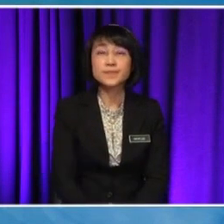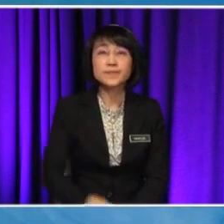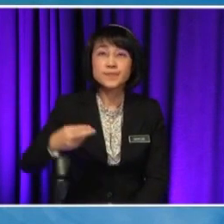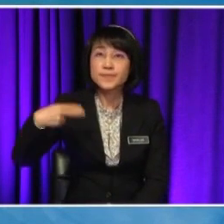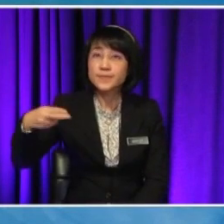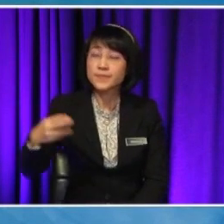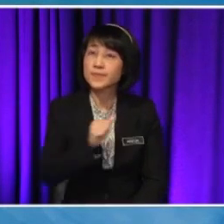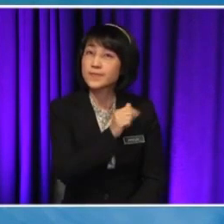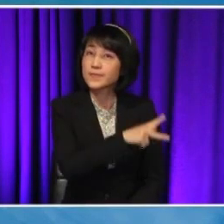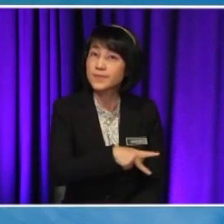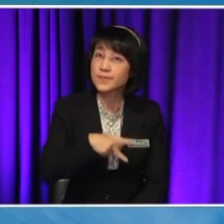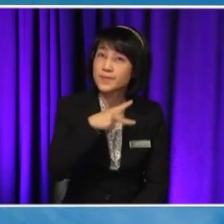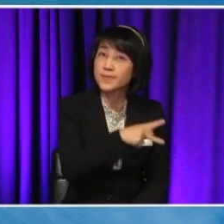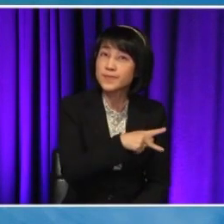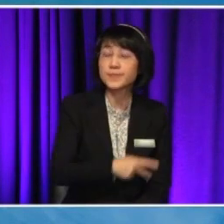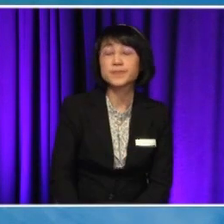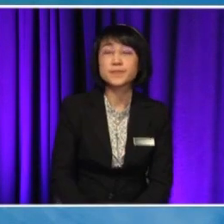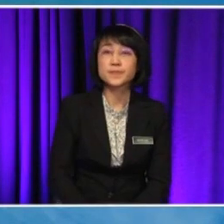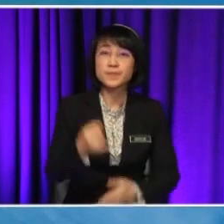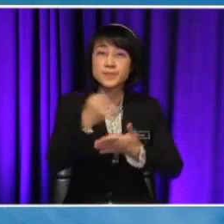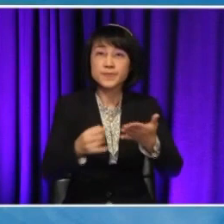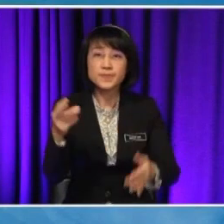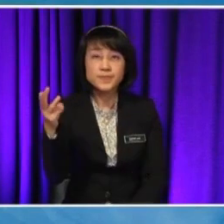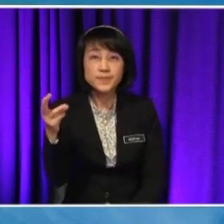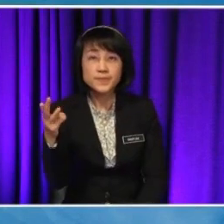dan apresiasi, bidang seni halus, bidang reka